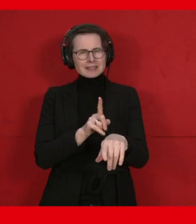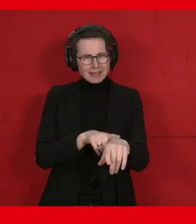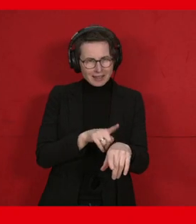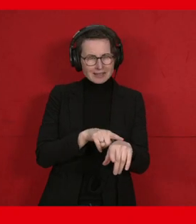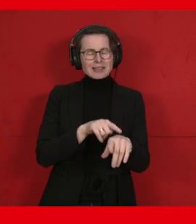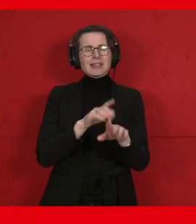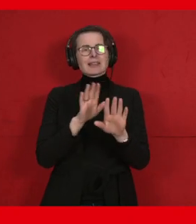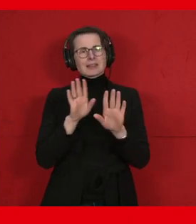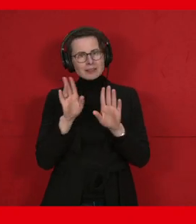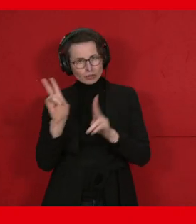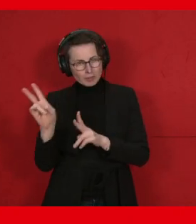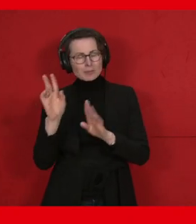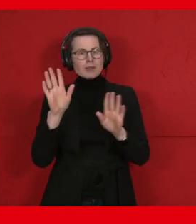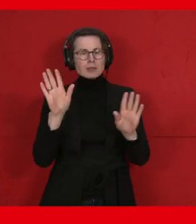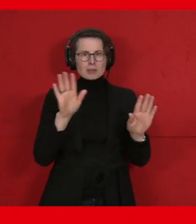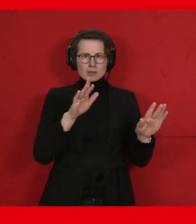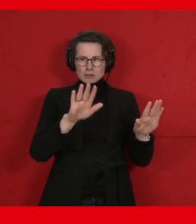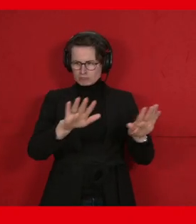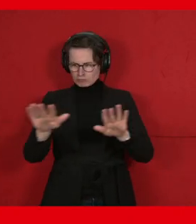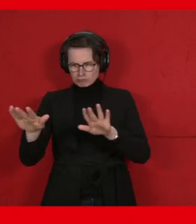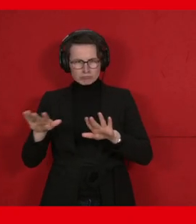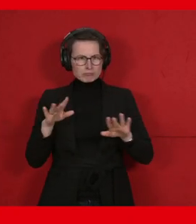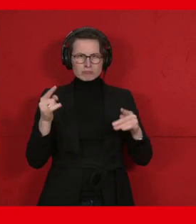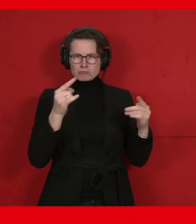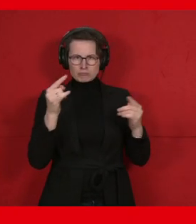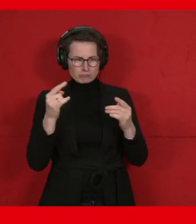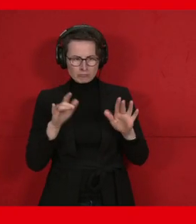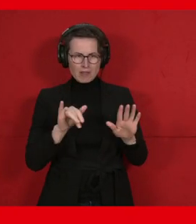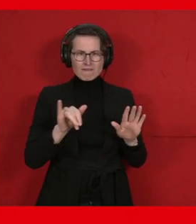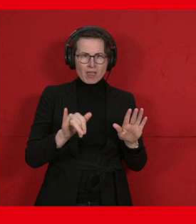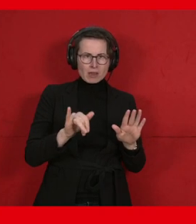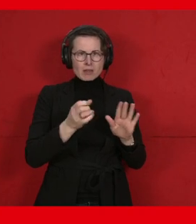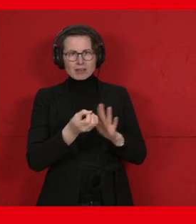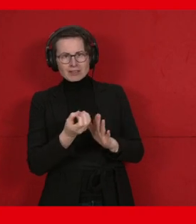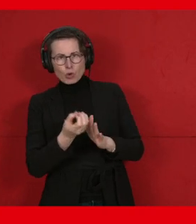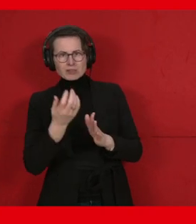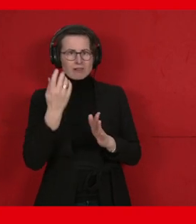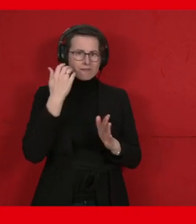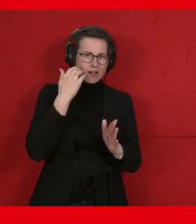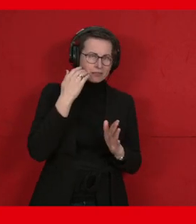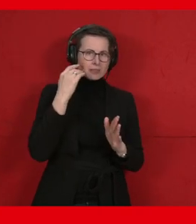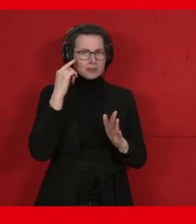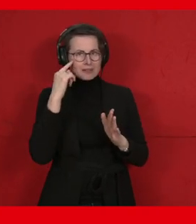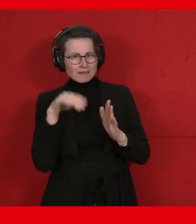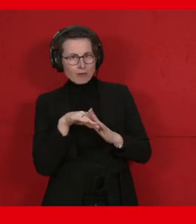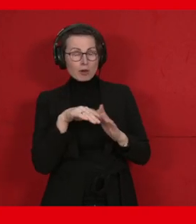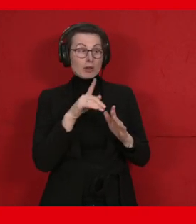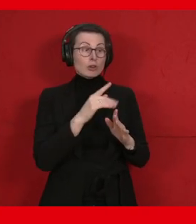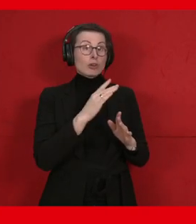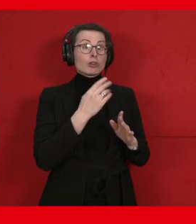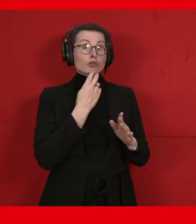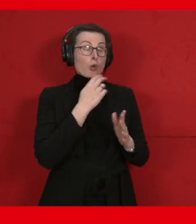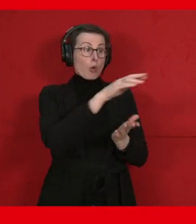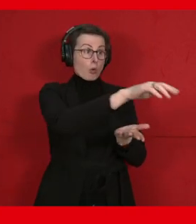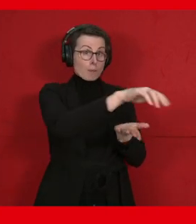gibt es dann natürlich die Debatte darüber, wo ist welche Ressource am sinnvollsten. Bestimmte Dinge kann man mit Strom direkt viel besser machen,